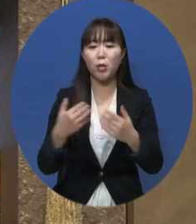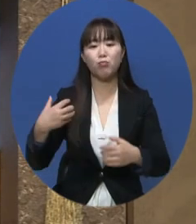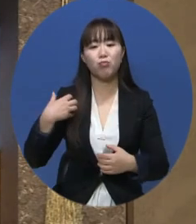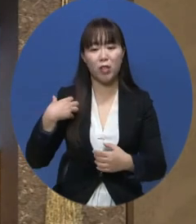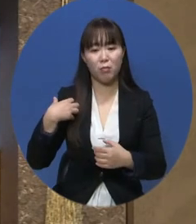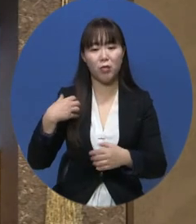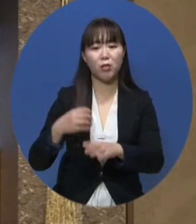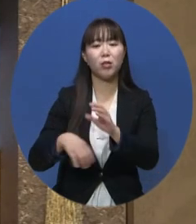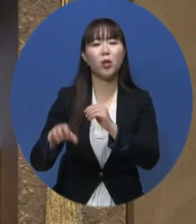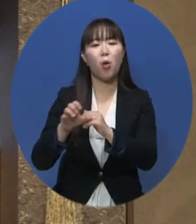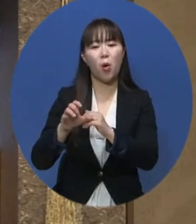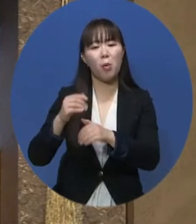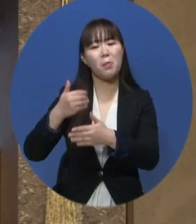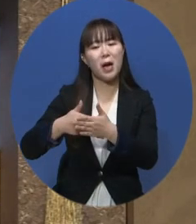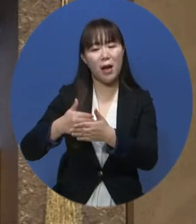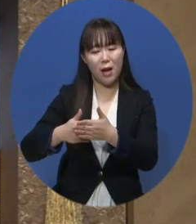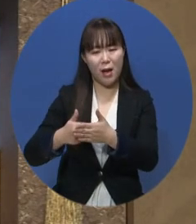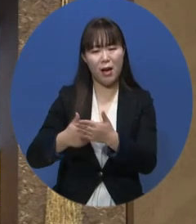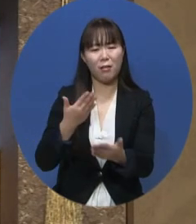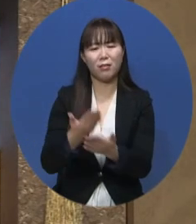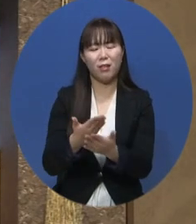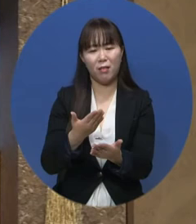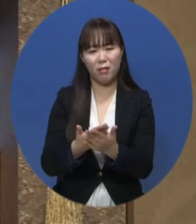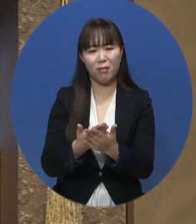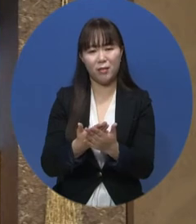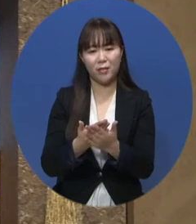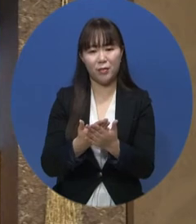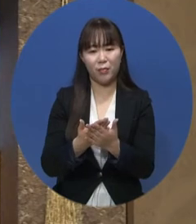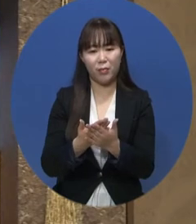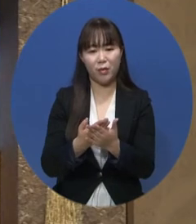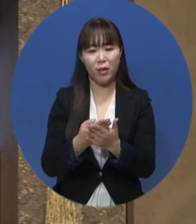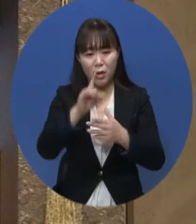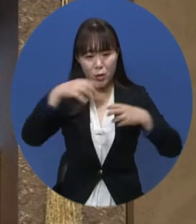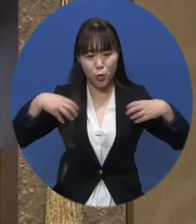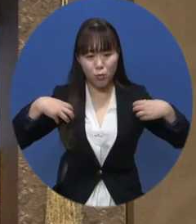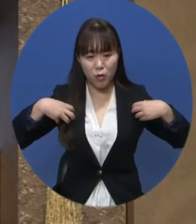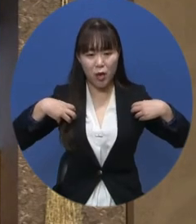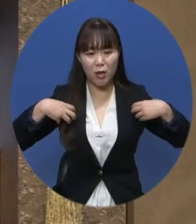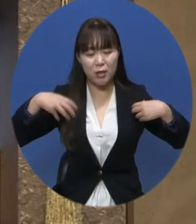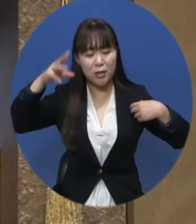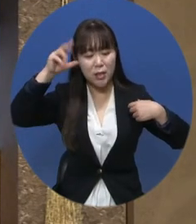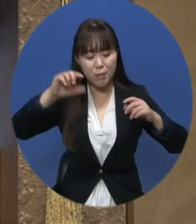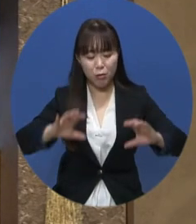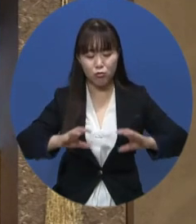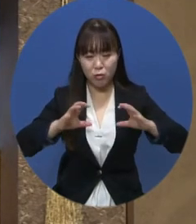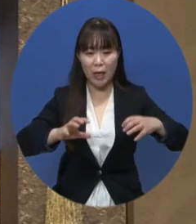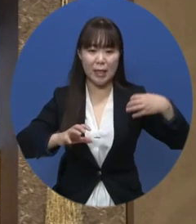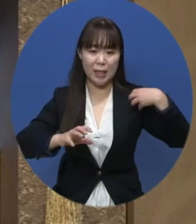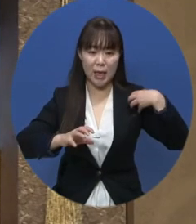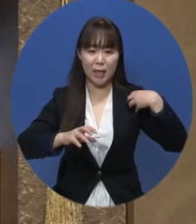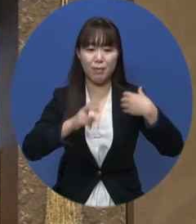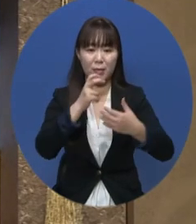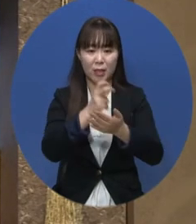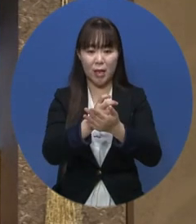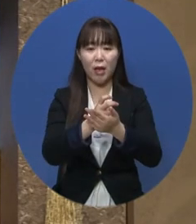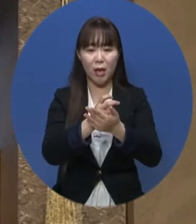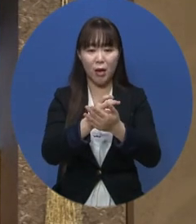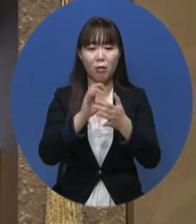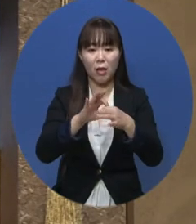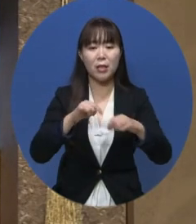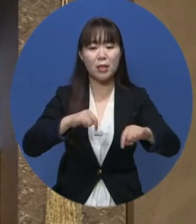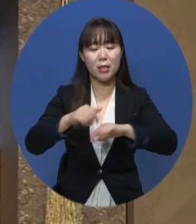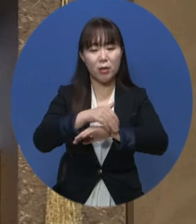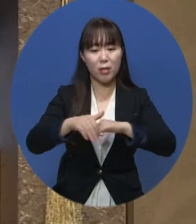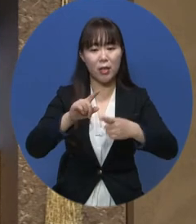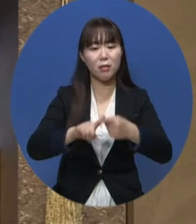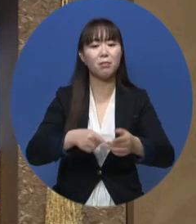부담금을 좀 경감을 시켜달라. 네. 그래서 정부가 이 그것도 치매국가 책임제의 일환으로 이 정책을